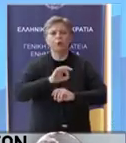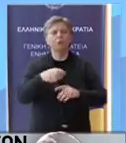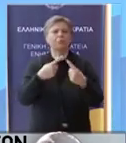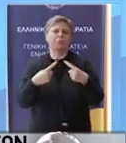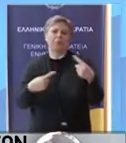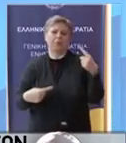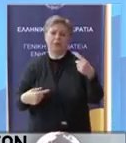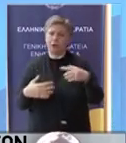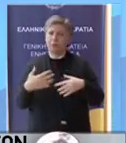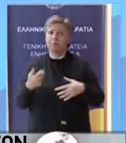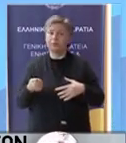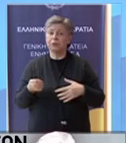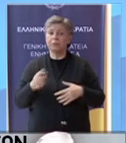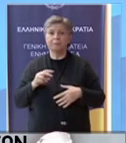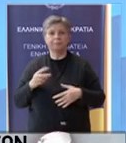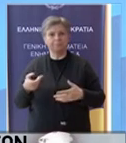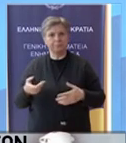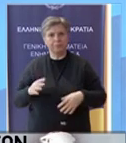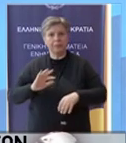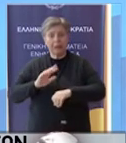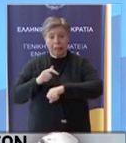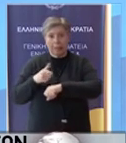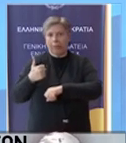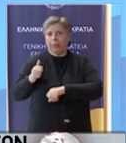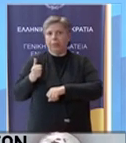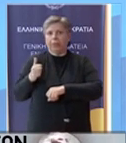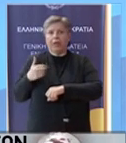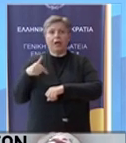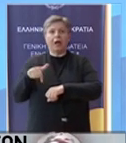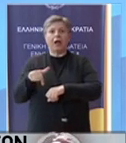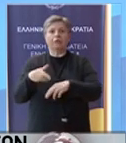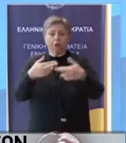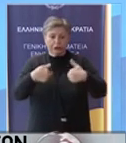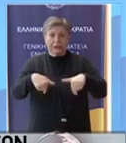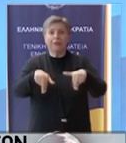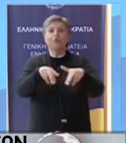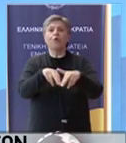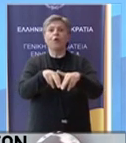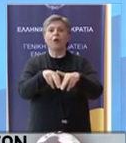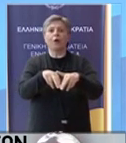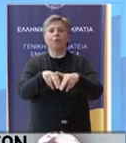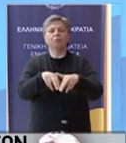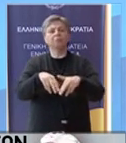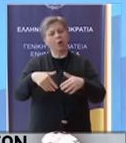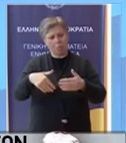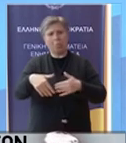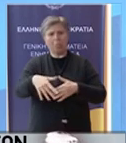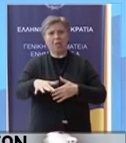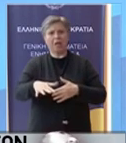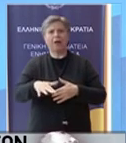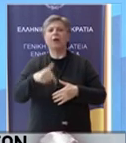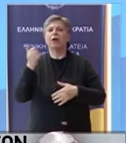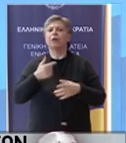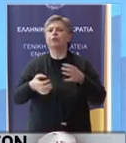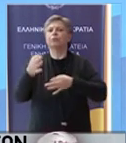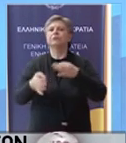Λοιπόν, καταρχήν, μόλις τώρα συγκροτήθηκε το Εθνικό Συμβούλιο Ραδιοτηλεόρασης. Το επόμενο διάστημα θα υπάρξει